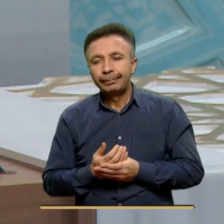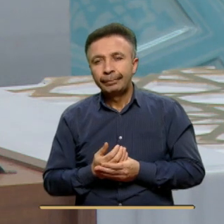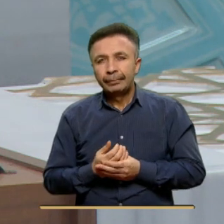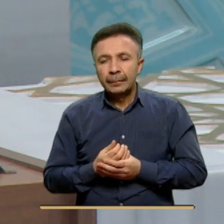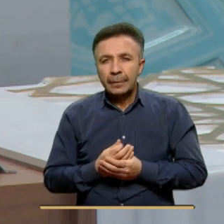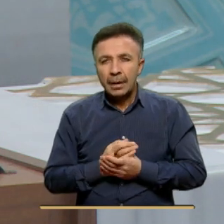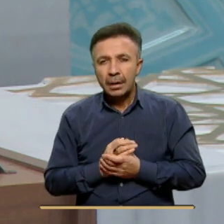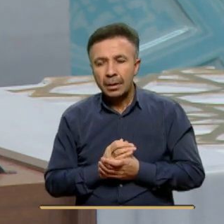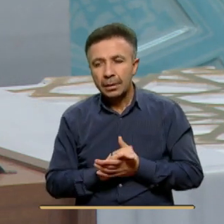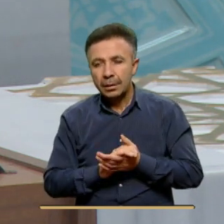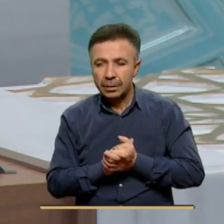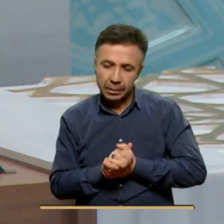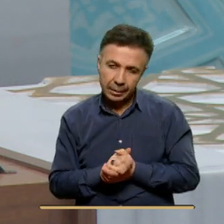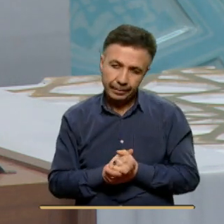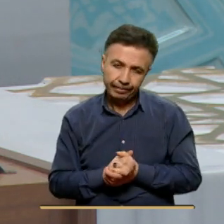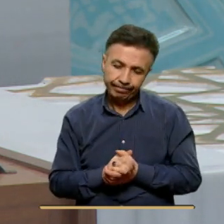الَّذ۪ينَ آمَنُوا